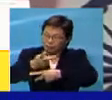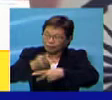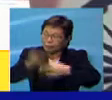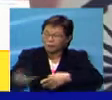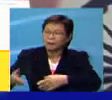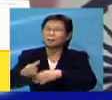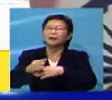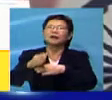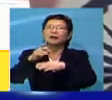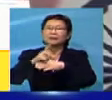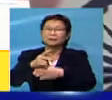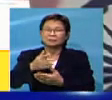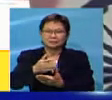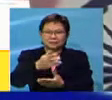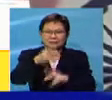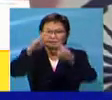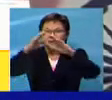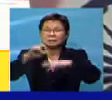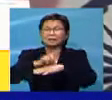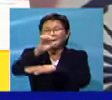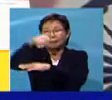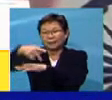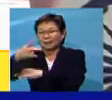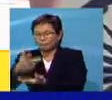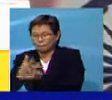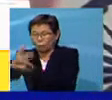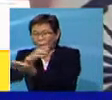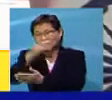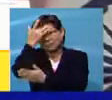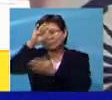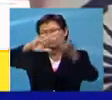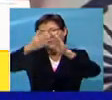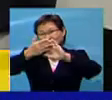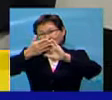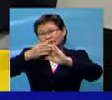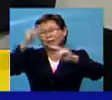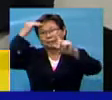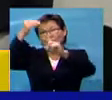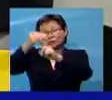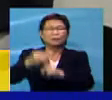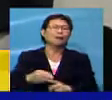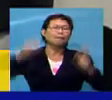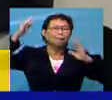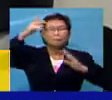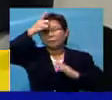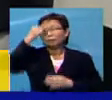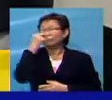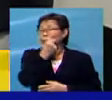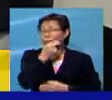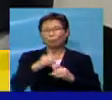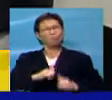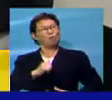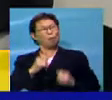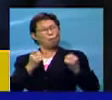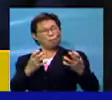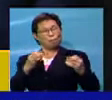Terminal in ap port and smart ciion Datuk Seri Najib berbangga melihat